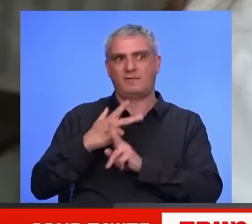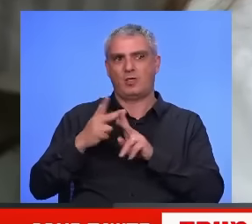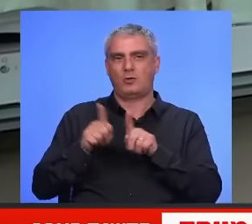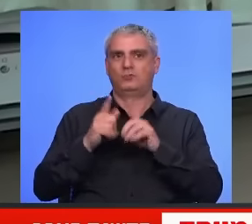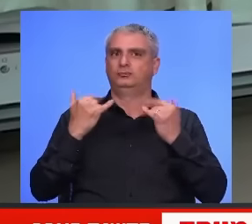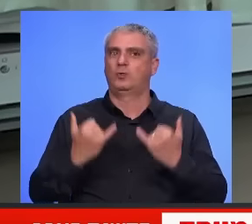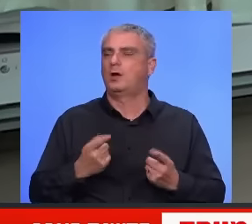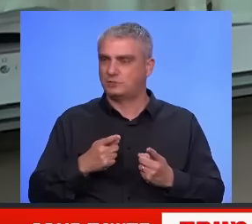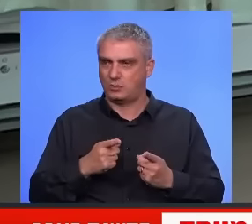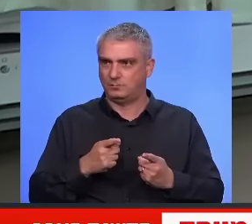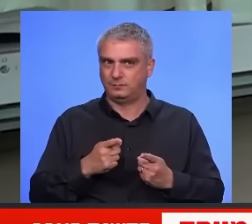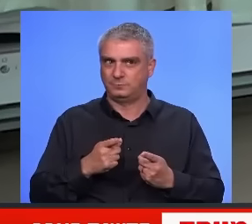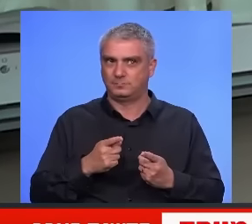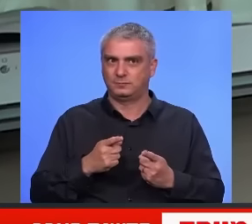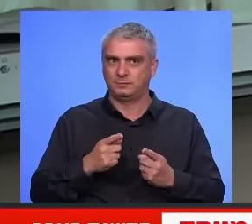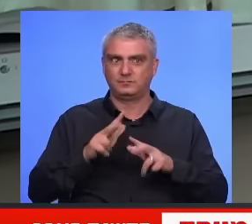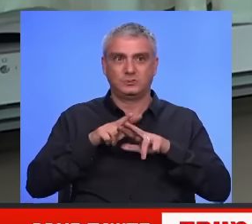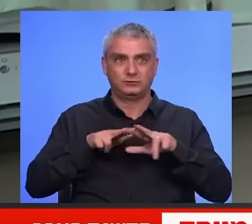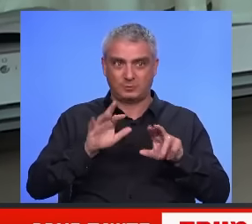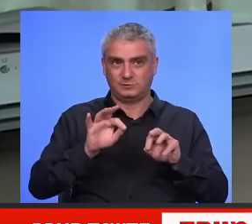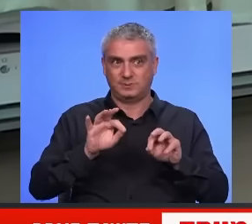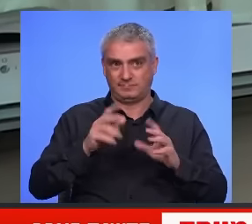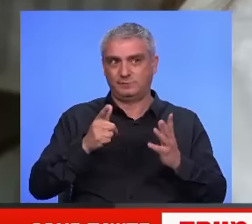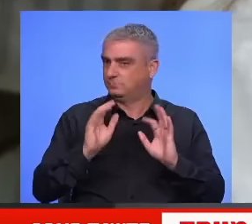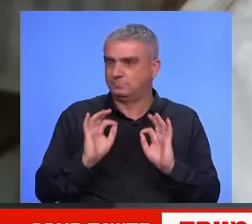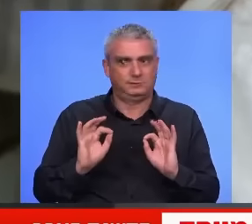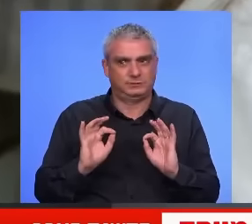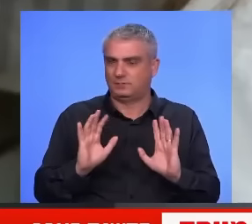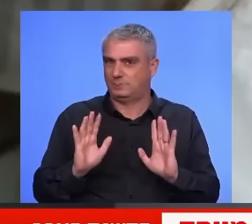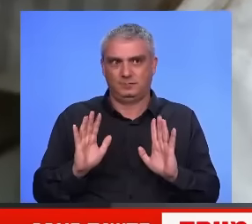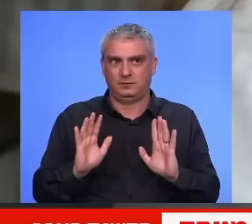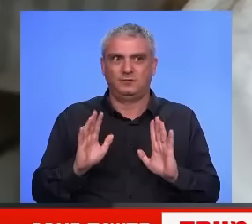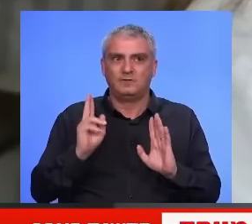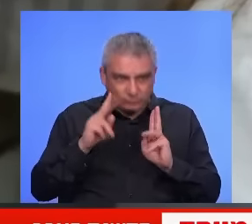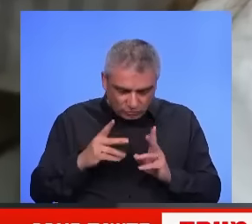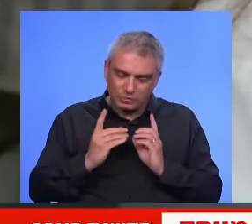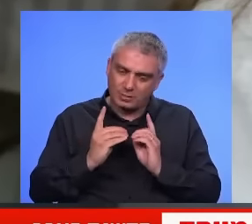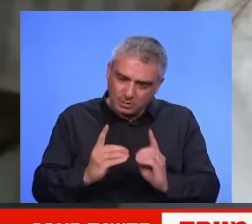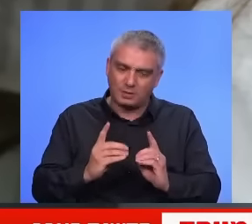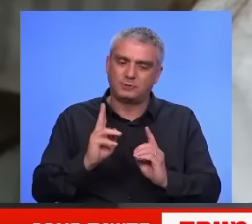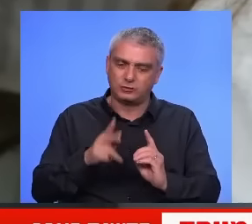היום, שהמצב כמו שהוא זה בסדר גמור, ושיש לו דרך.